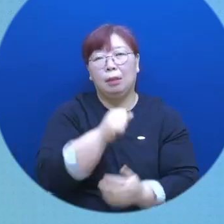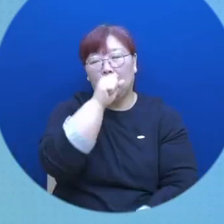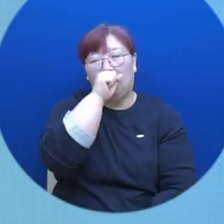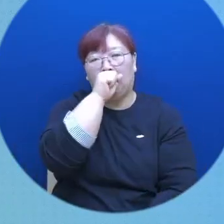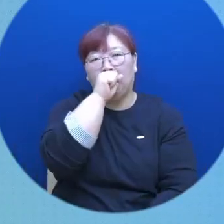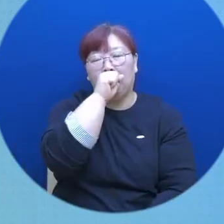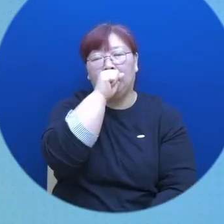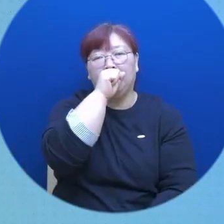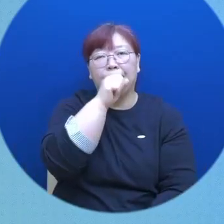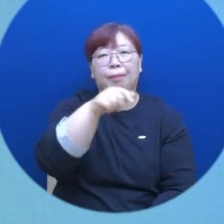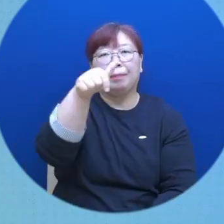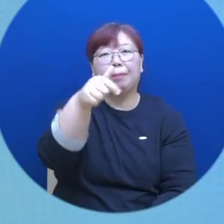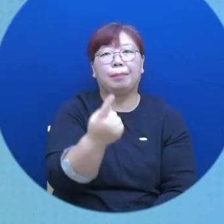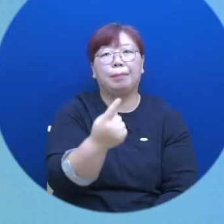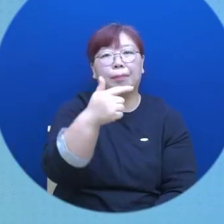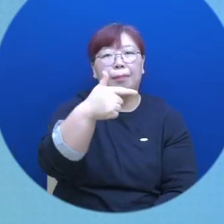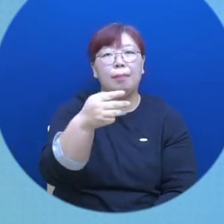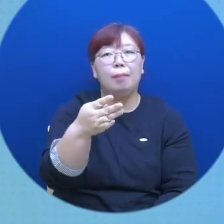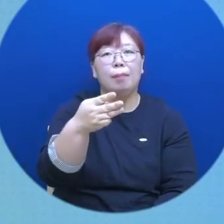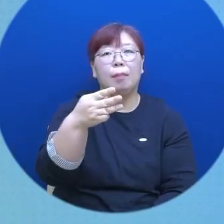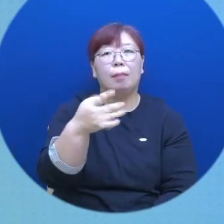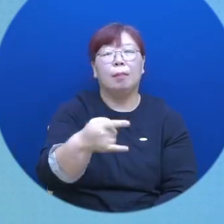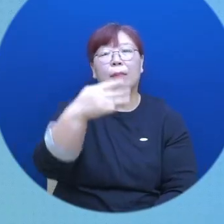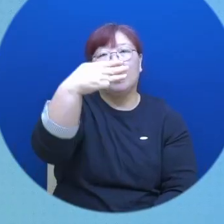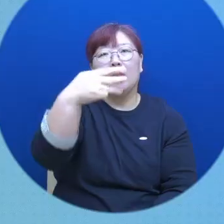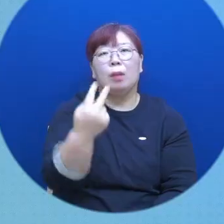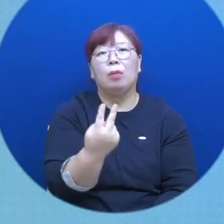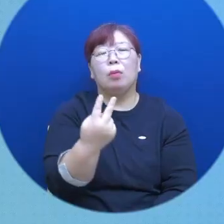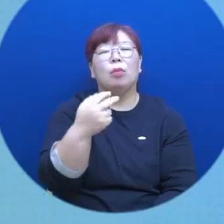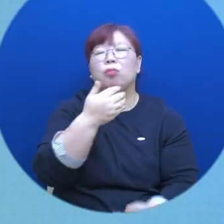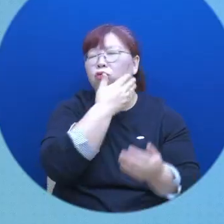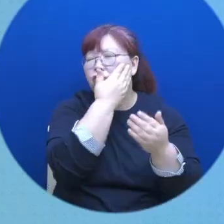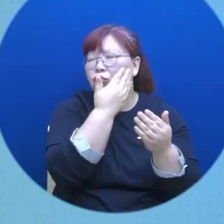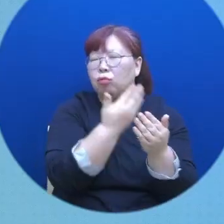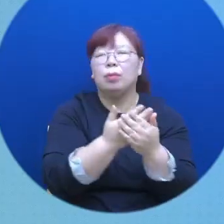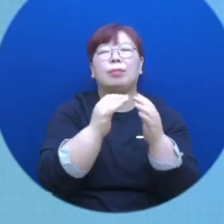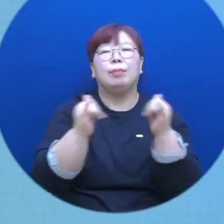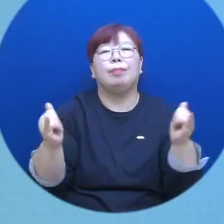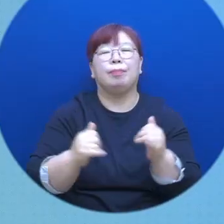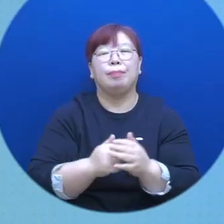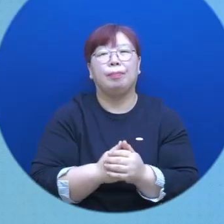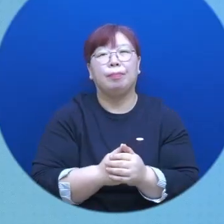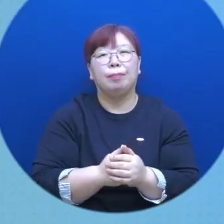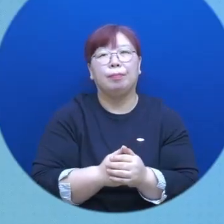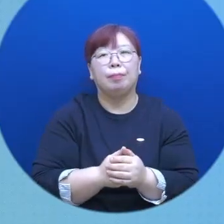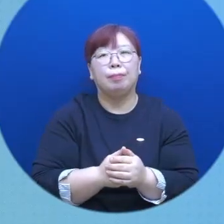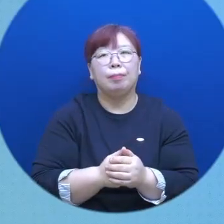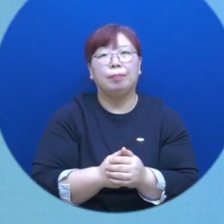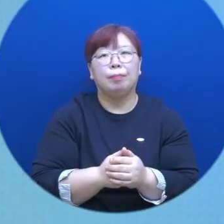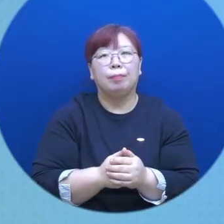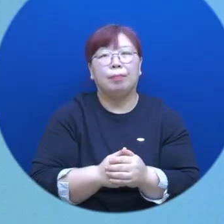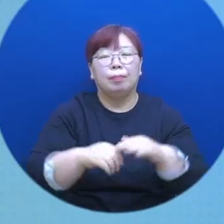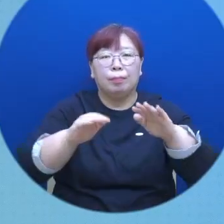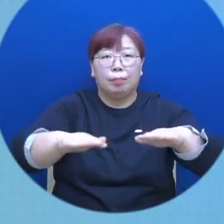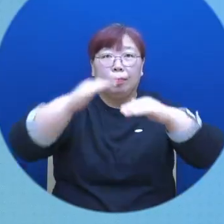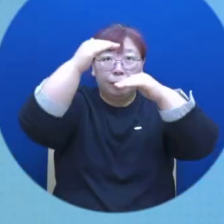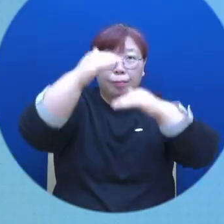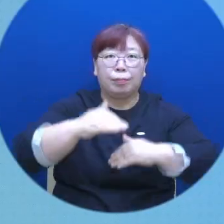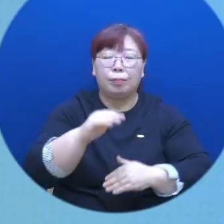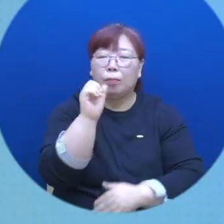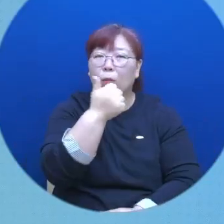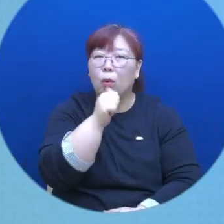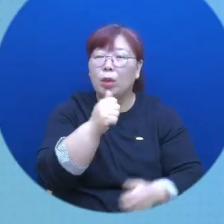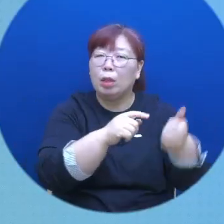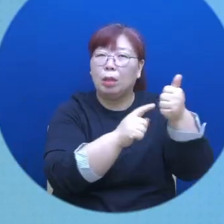매우 중요한 인물이다, 그런 얘기죠. 그러면 오늘 본문에 소개되어 있는